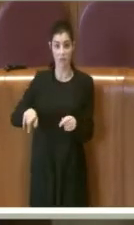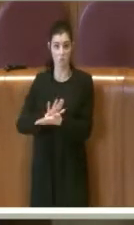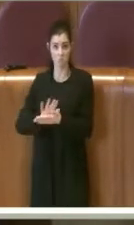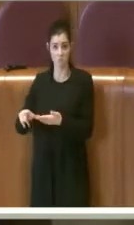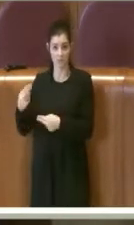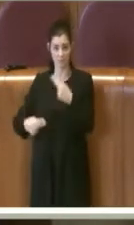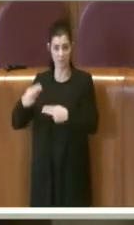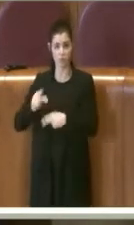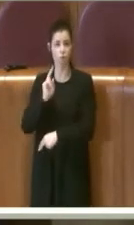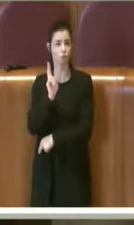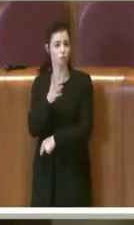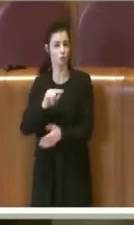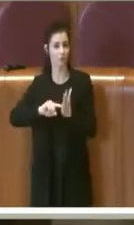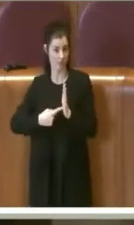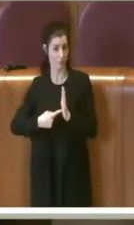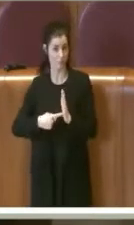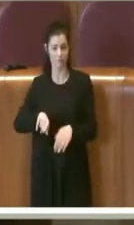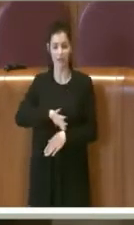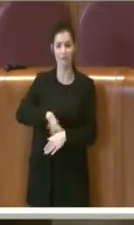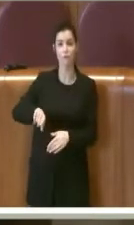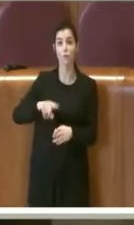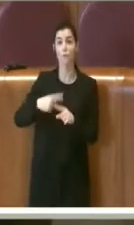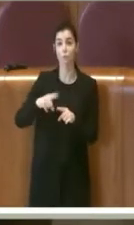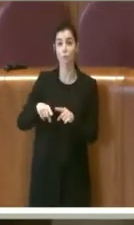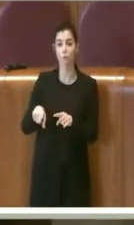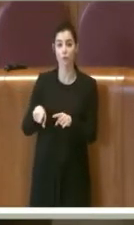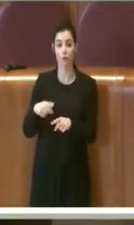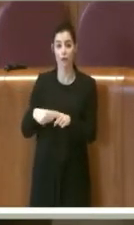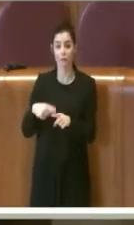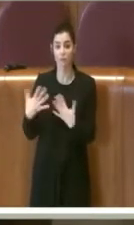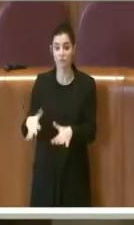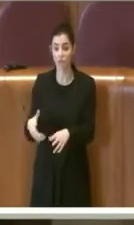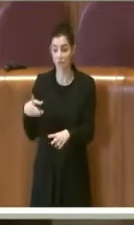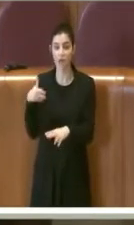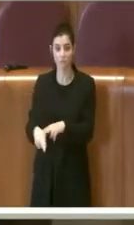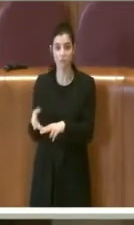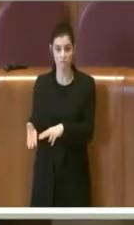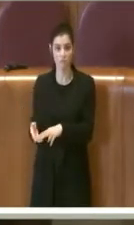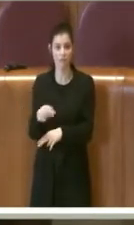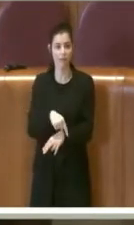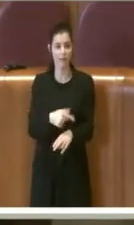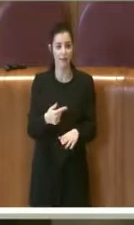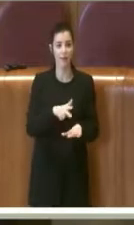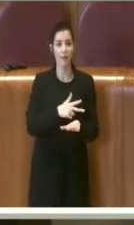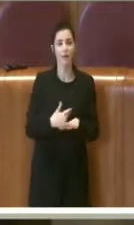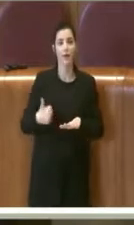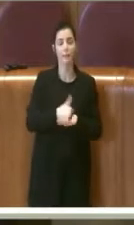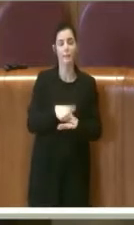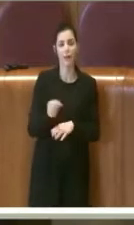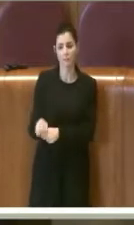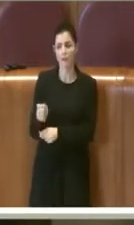ripeto, per 12 milioni e avanzo da mutuo, quindi a mutuo già attivo per Roma Capitale, se cui Roma Capitale paga già gli interessi, per 23